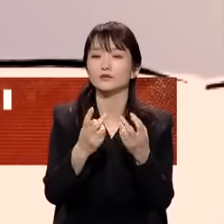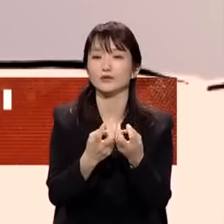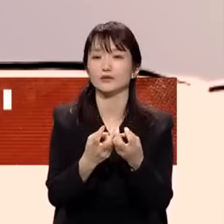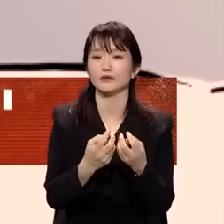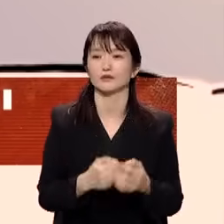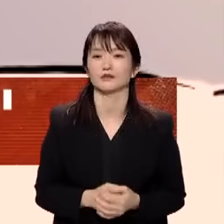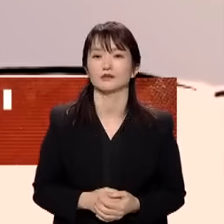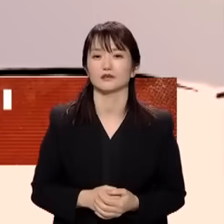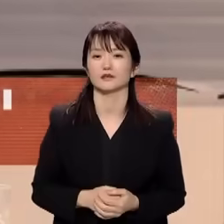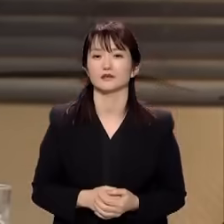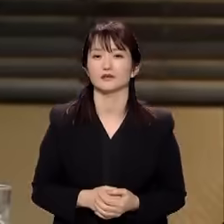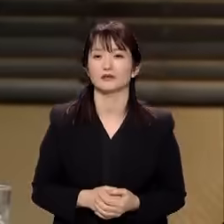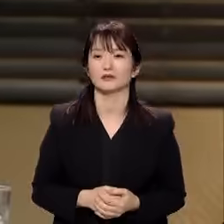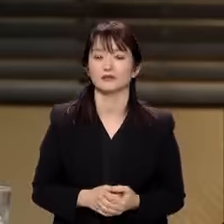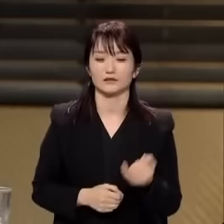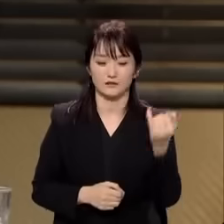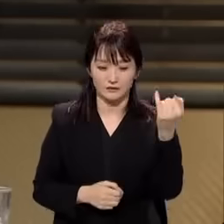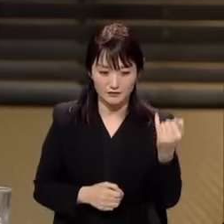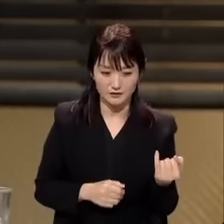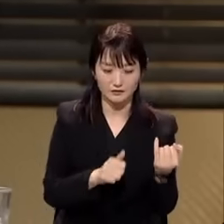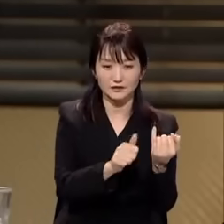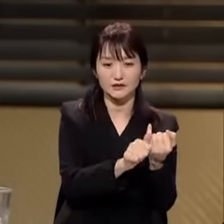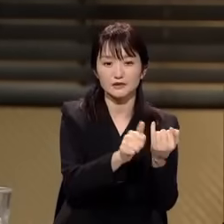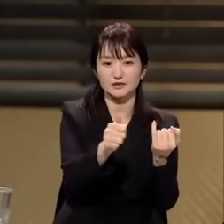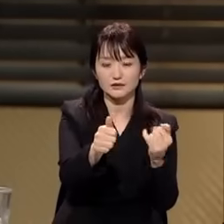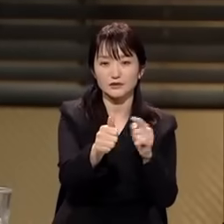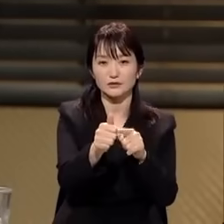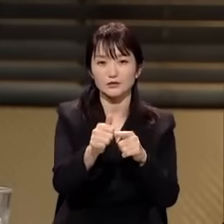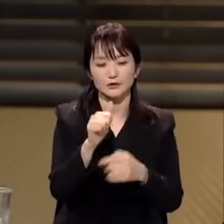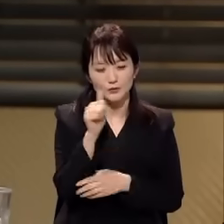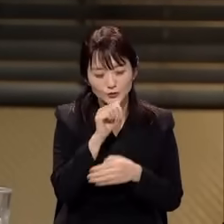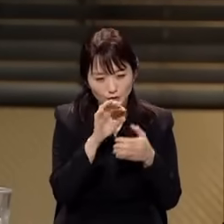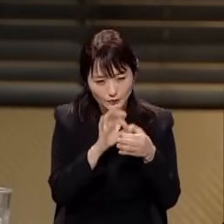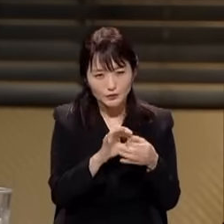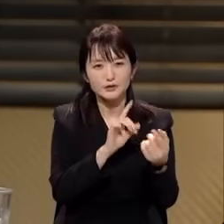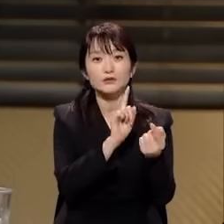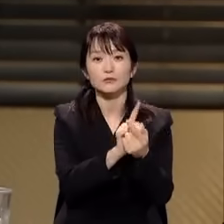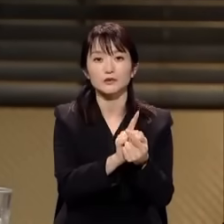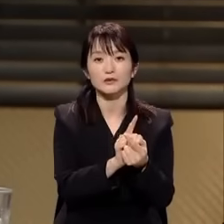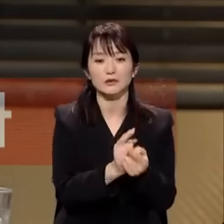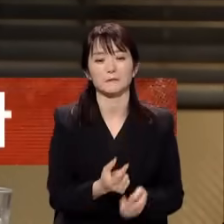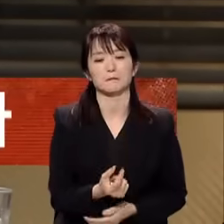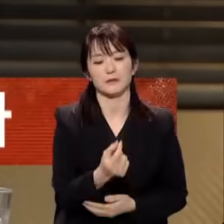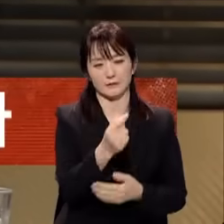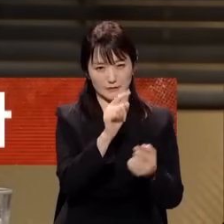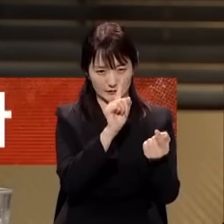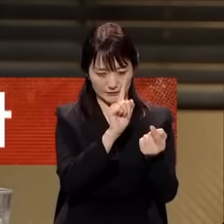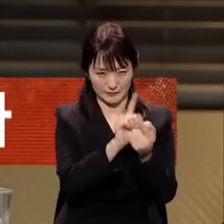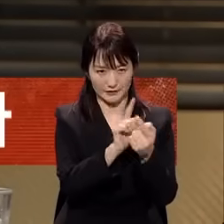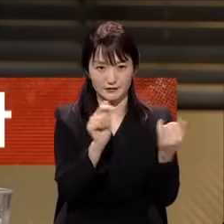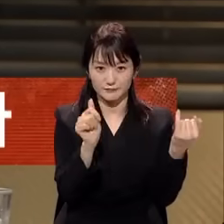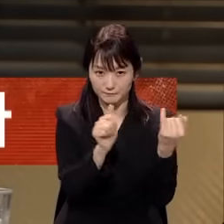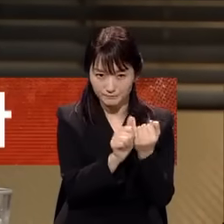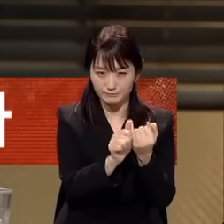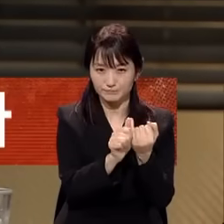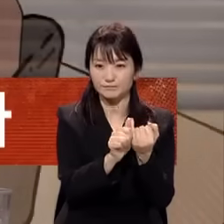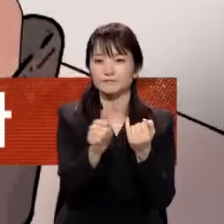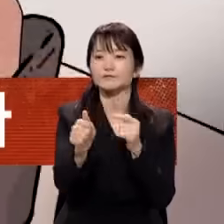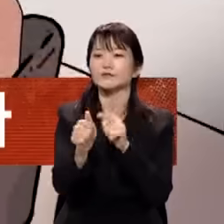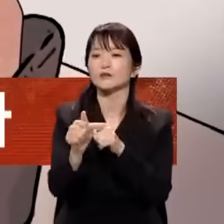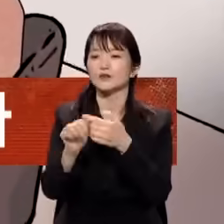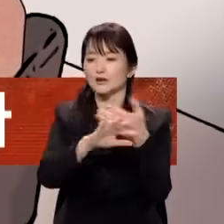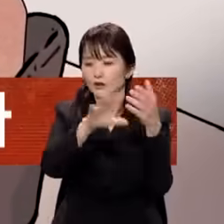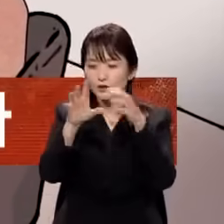일단 여동생과 매부될 사람은 소개팅을 통해서 만났는데 이제 일사천리로 이제 결혼까지 가게 됐다고 하잖아요. 매부될 사람은 외국계 기업에 다니고